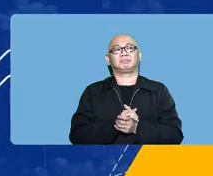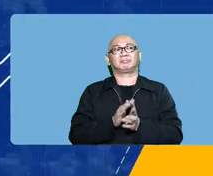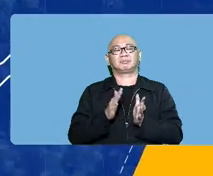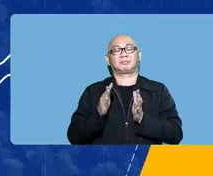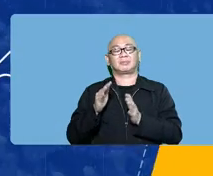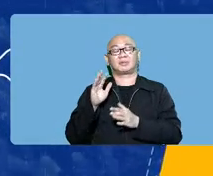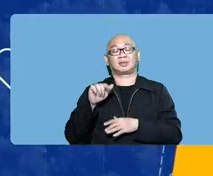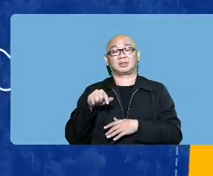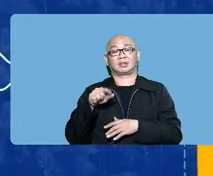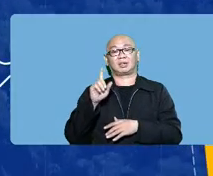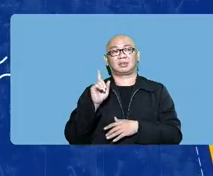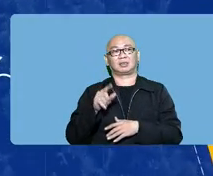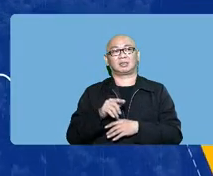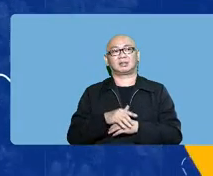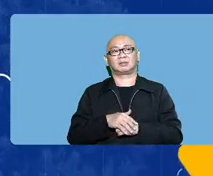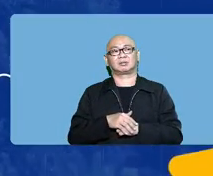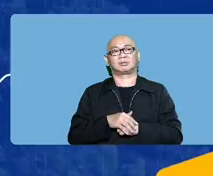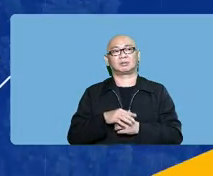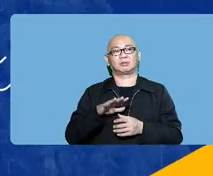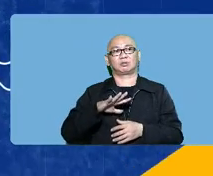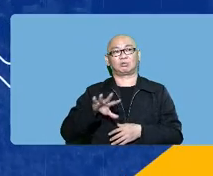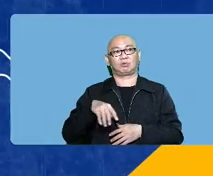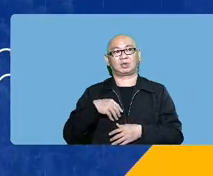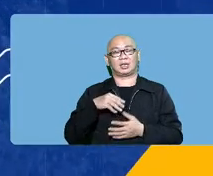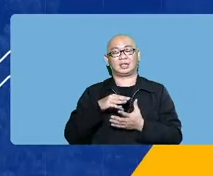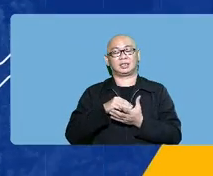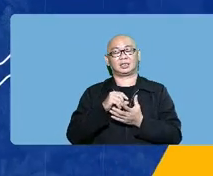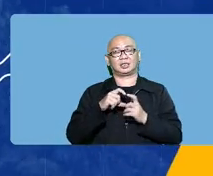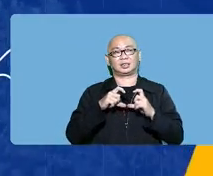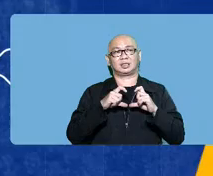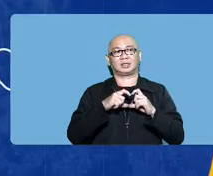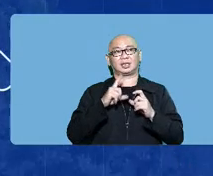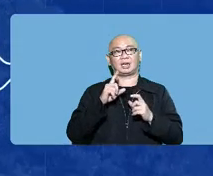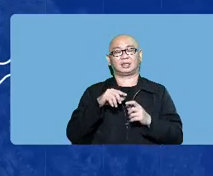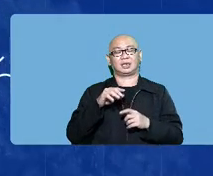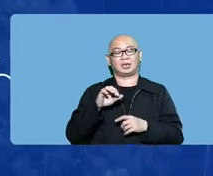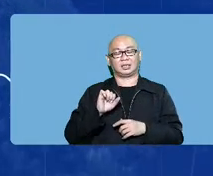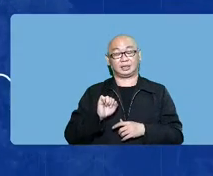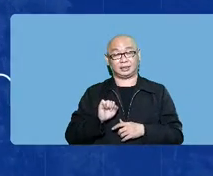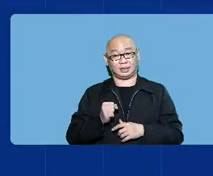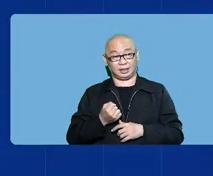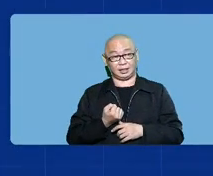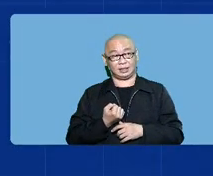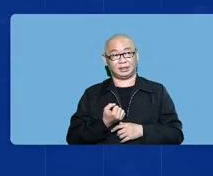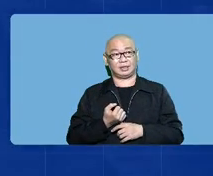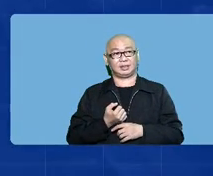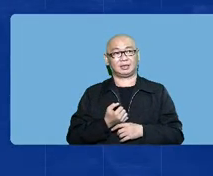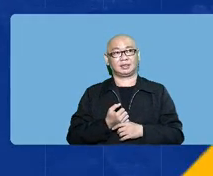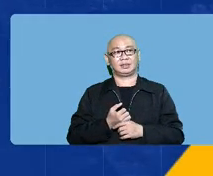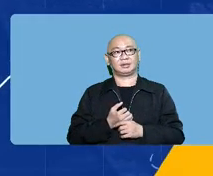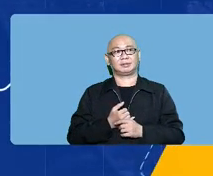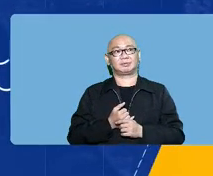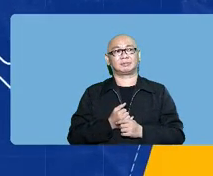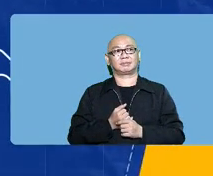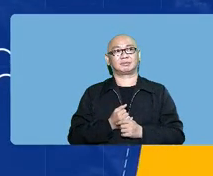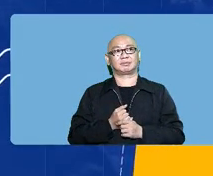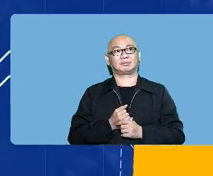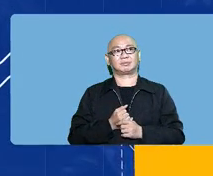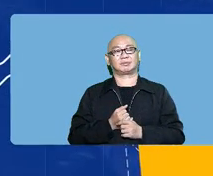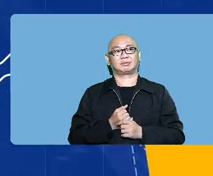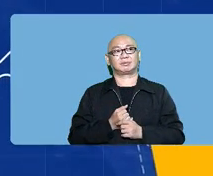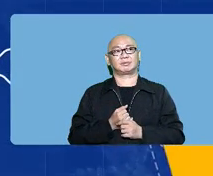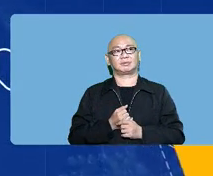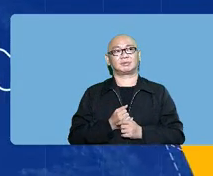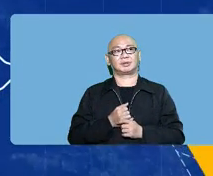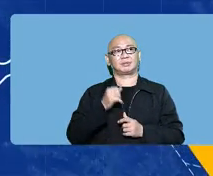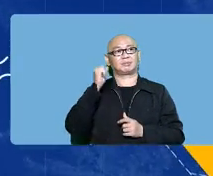Kemudian ini adalah keluarga inti tercinta, ada istri Ibu Dr.